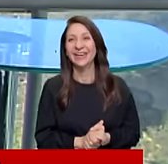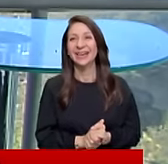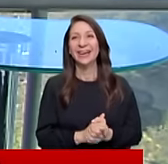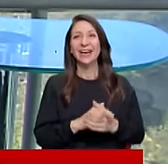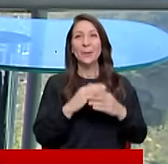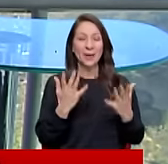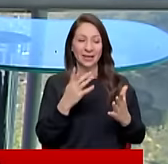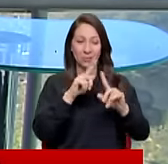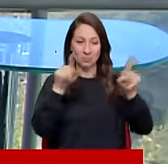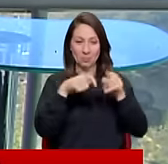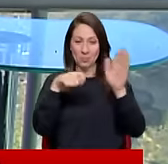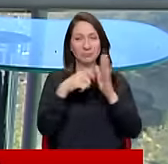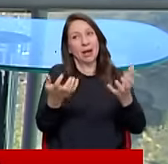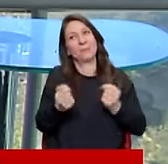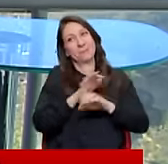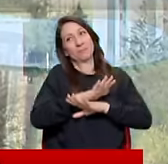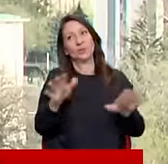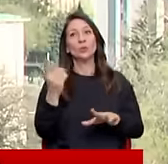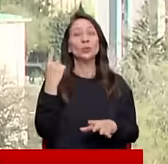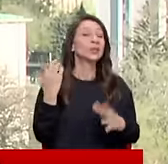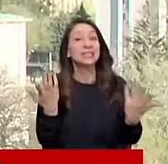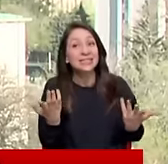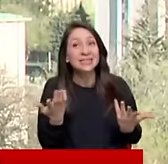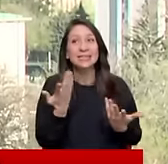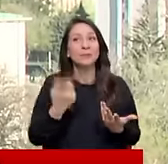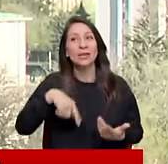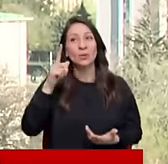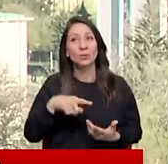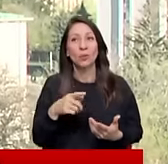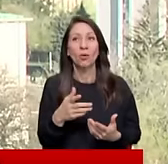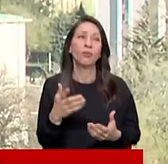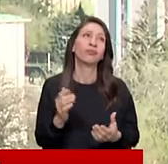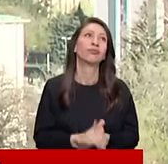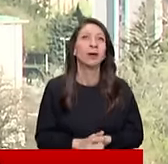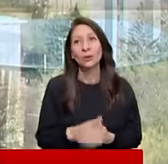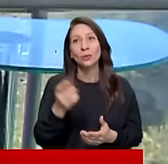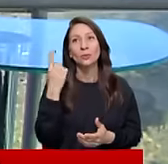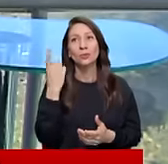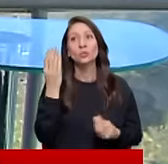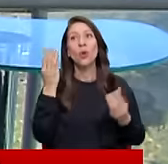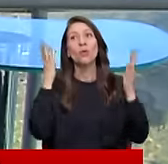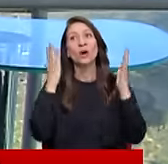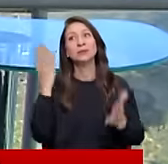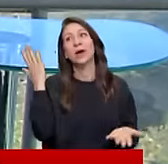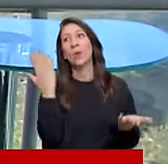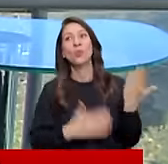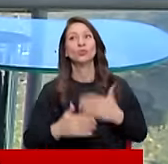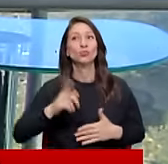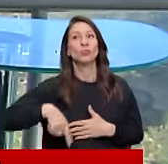Peki, mazbatayı aldınız. Evet. Dün nasıldı? Nasıl bir gündü? Oh, dün çok yoğun bir